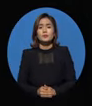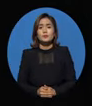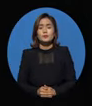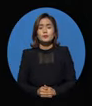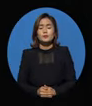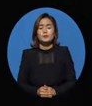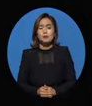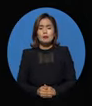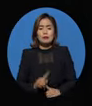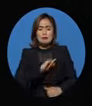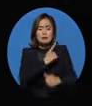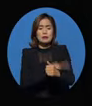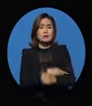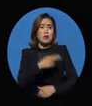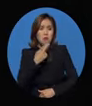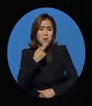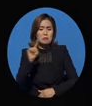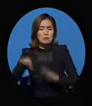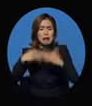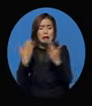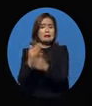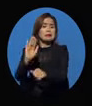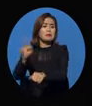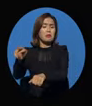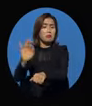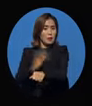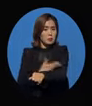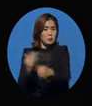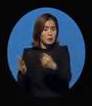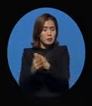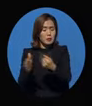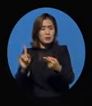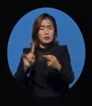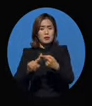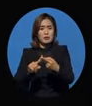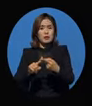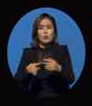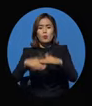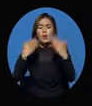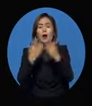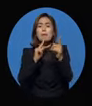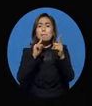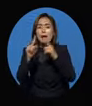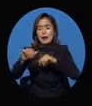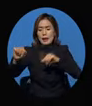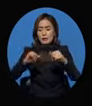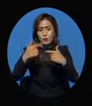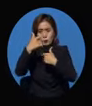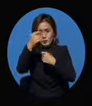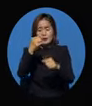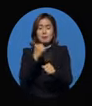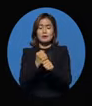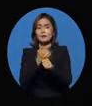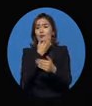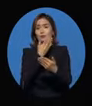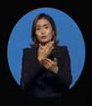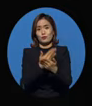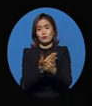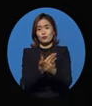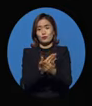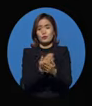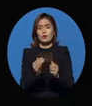문왕 죄악과 내로 남부를 해결하는 게 길은 유능한 기획 개혁과 언행일치 입니다 특히 우리 민주당의